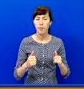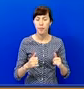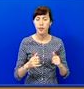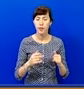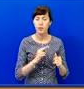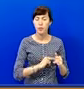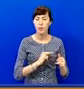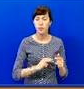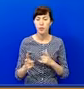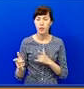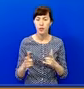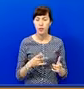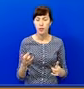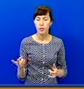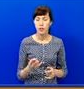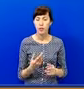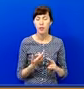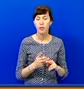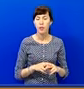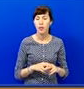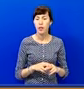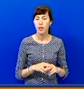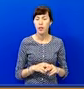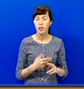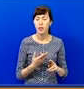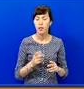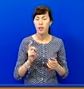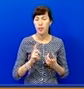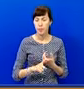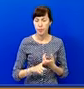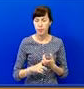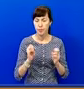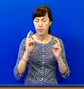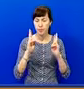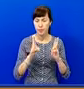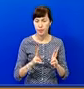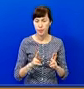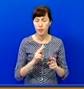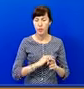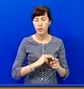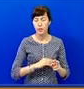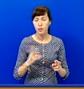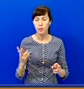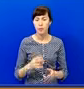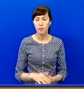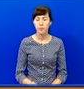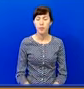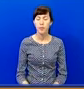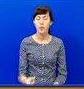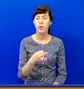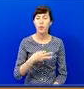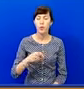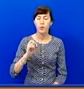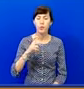шаралар әзірлеу қажет. Сондықтан осыған байланысты арнайы шаралар қарастырылсын. Өңіріміздегі